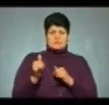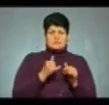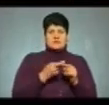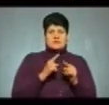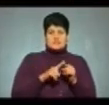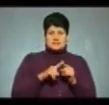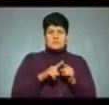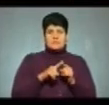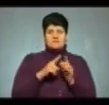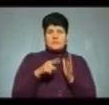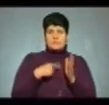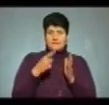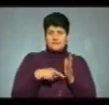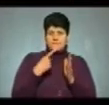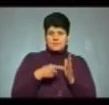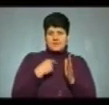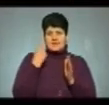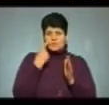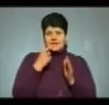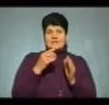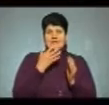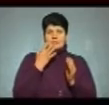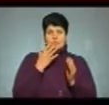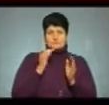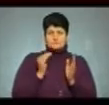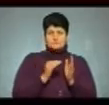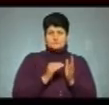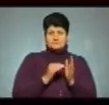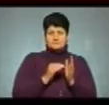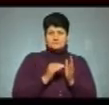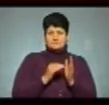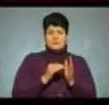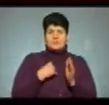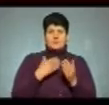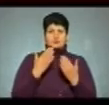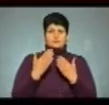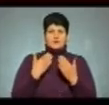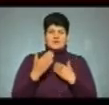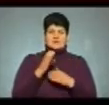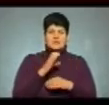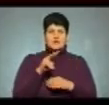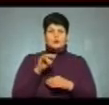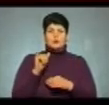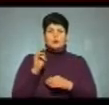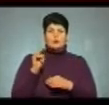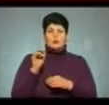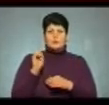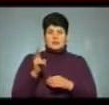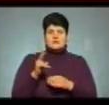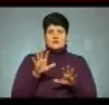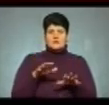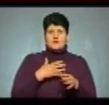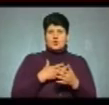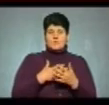приладами комерційного обліку в складі індивідуального теплового пункту. Ну, власне, ми поспілкувалися з Сергієм Лупаком, це голова громадської організації